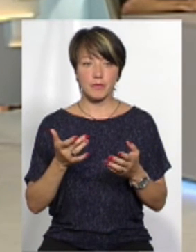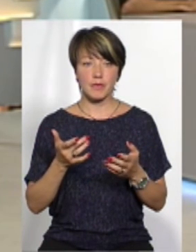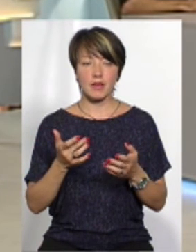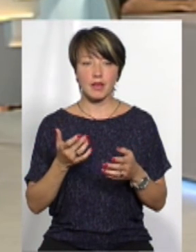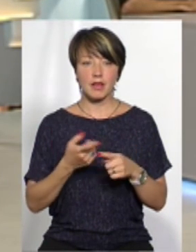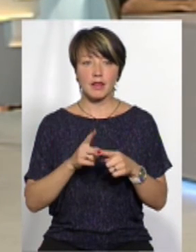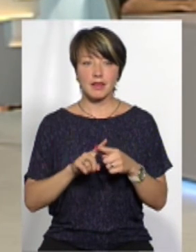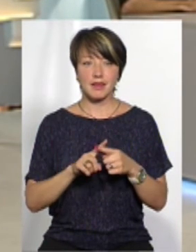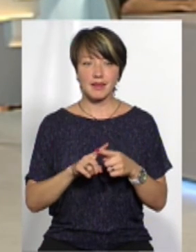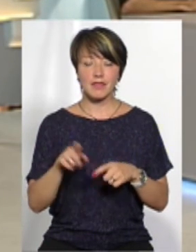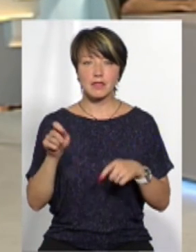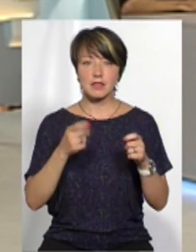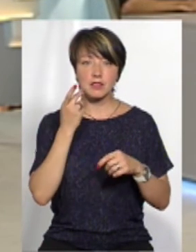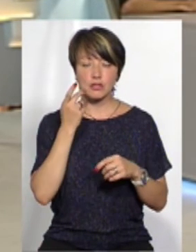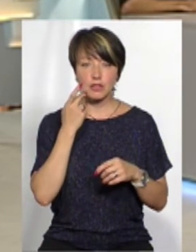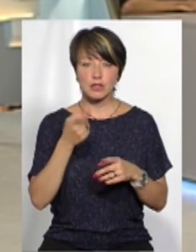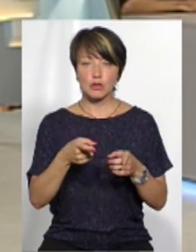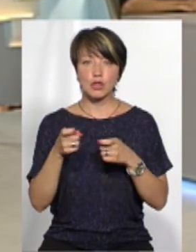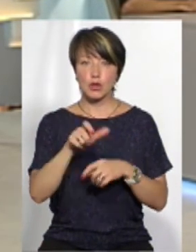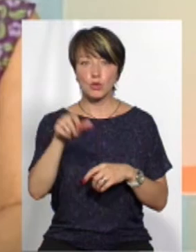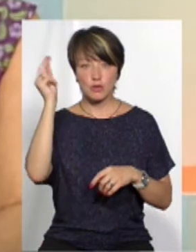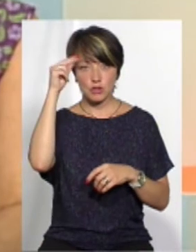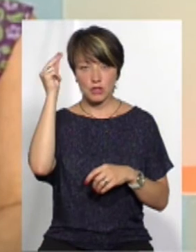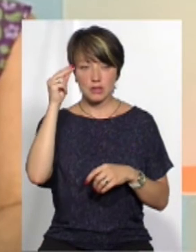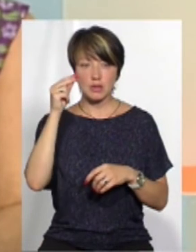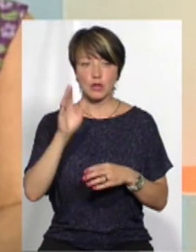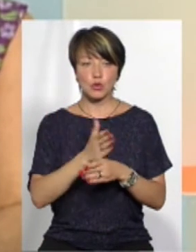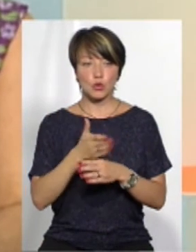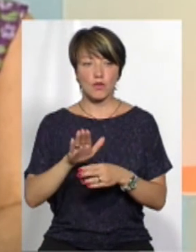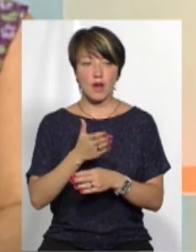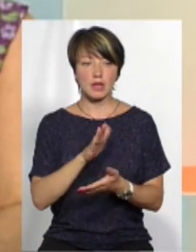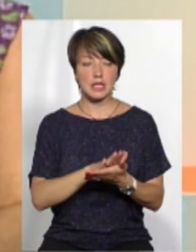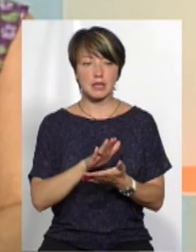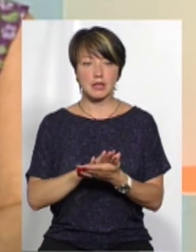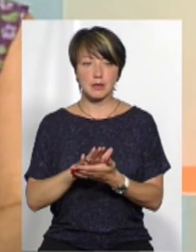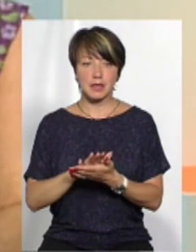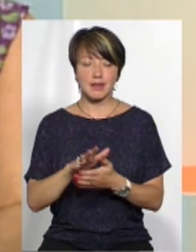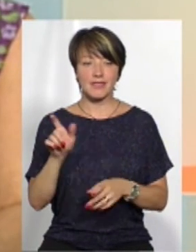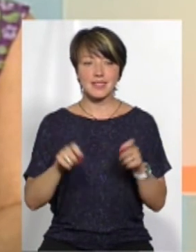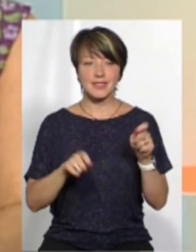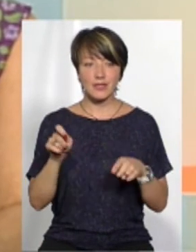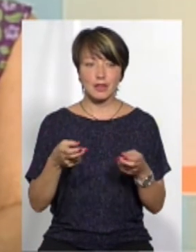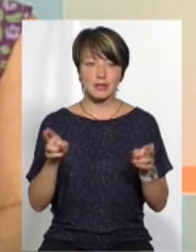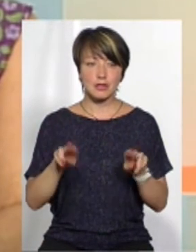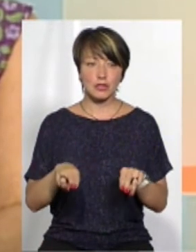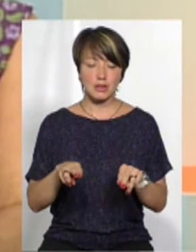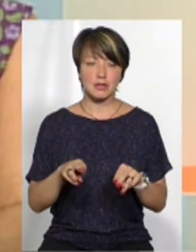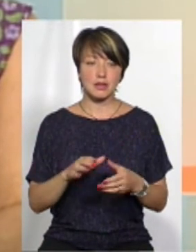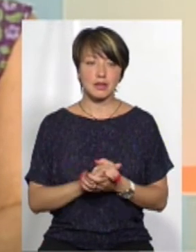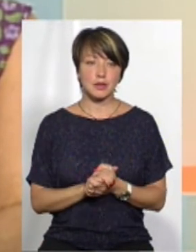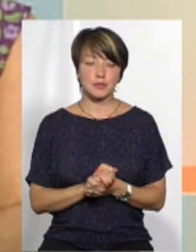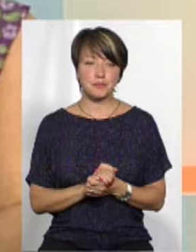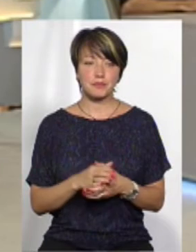В нас навіть на фестивалі ми постійно залучаємо, щоб люди вчилися, привчалися сортувати фестивальне сміття, яке лишається, да, там скло в